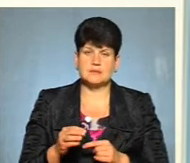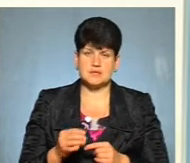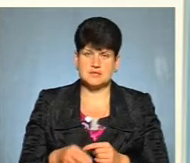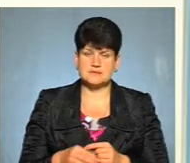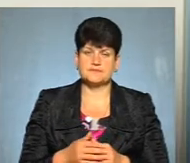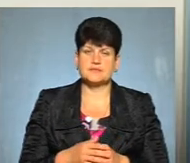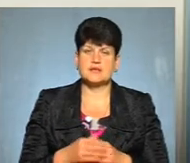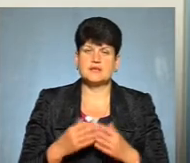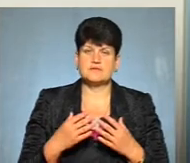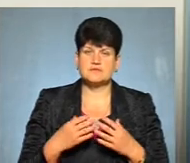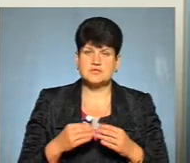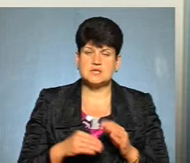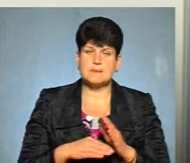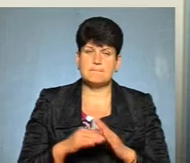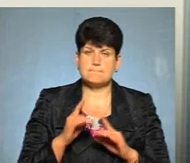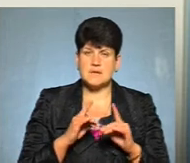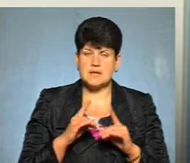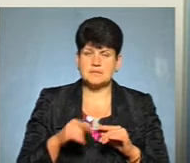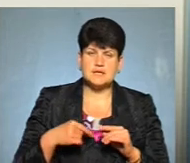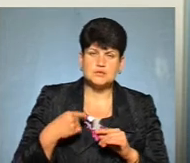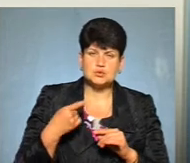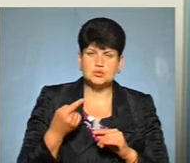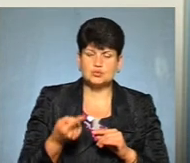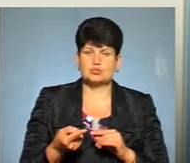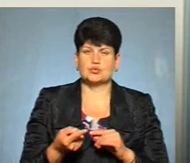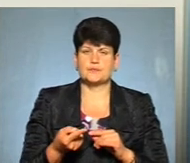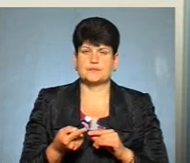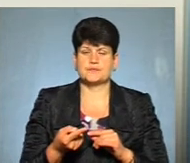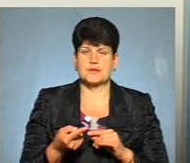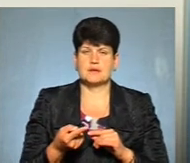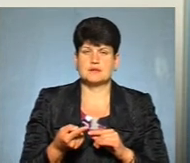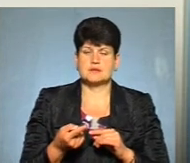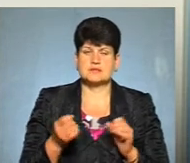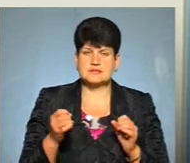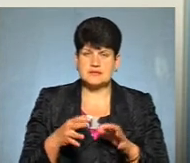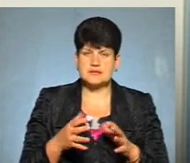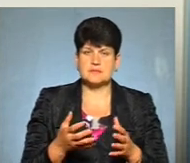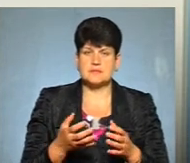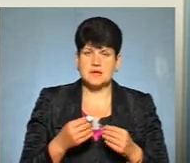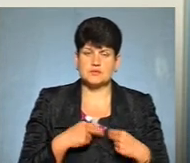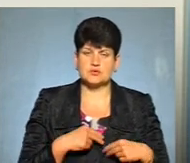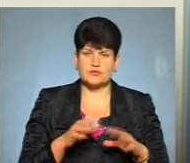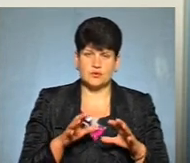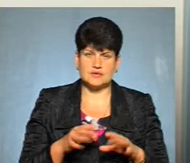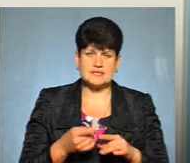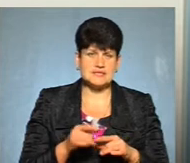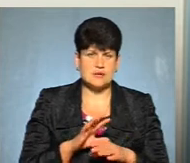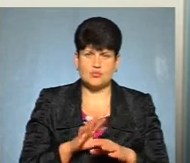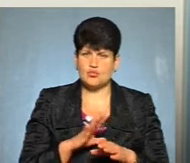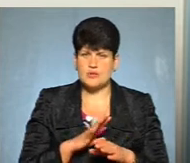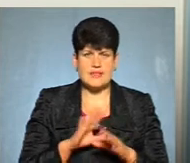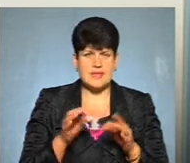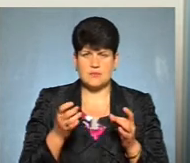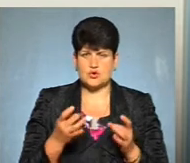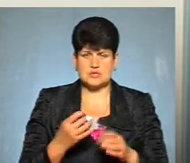І вже парламент наступного скликання в остаточному варіанті прийме цей трудовий кодекс. Це була непроста робота, тому що